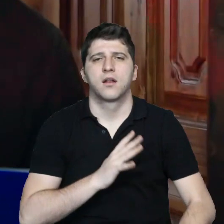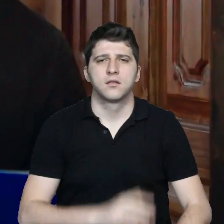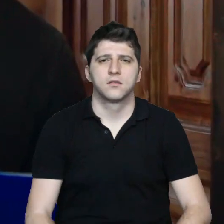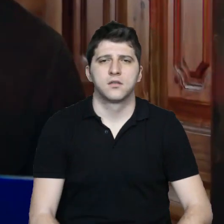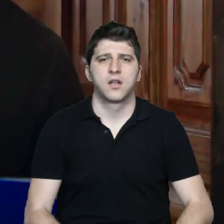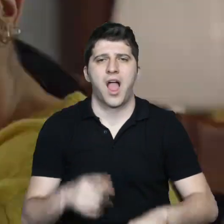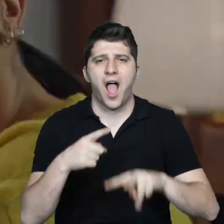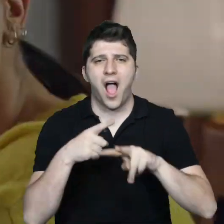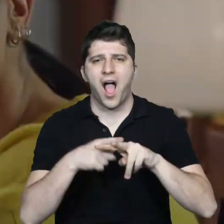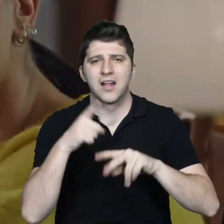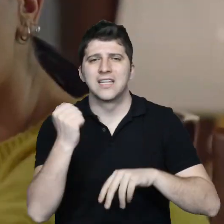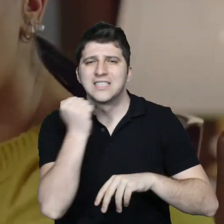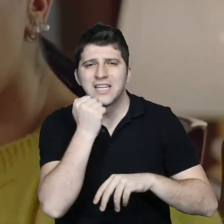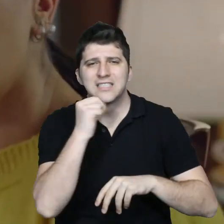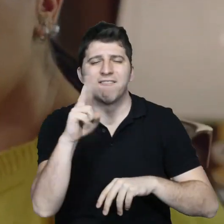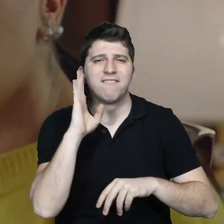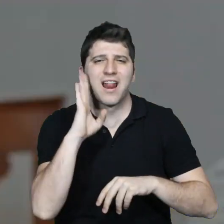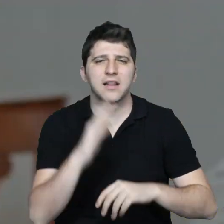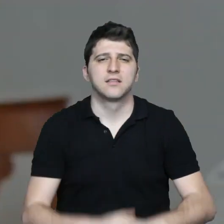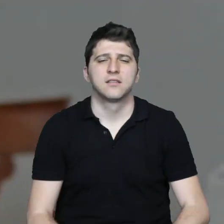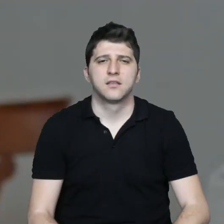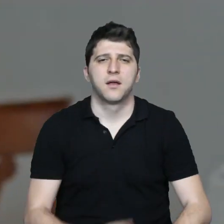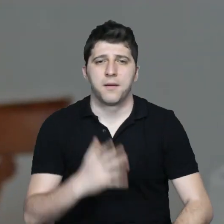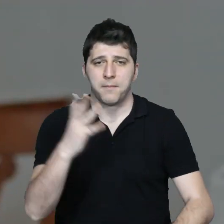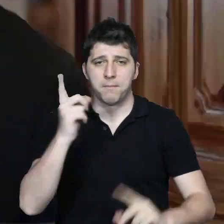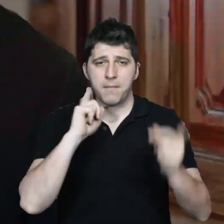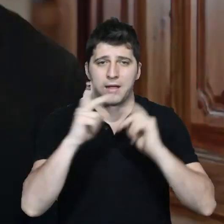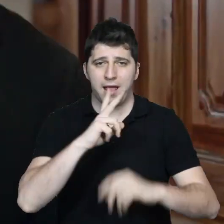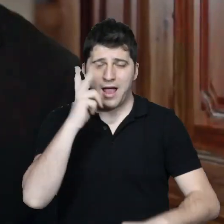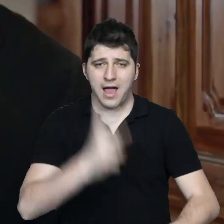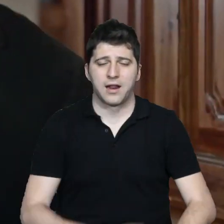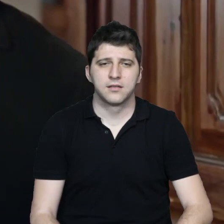uzattı. Arda Akartürk'ün geçici velayeti ise nöbetçi mahkemenin kararıyla